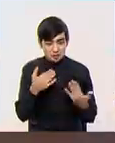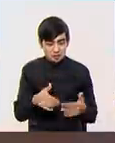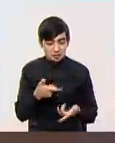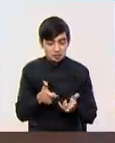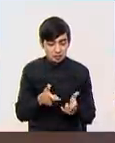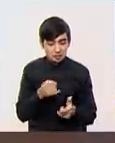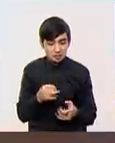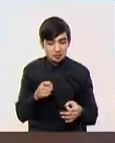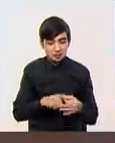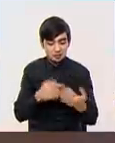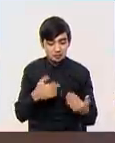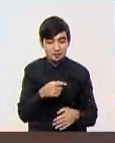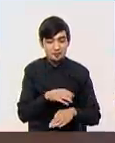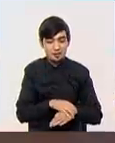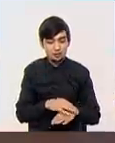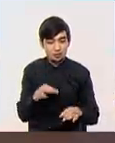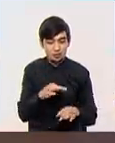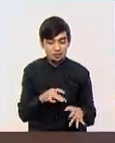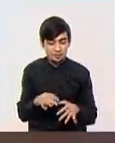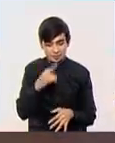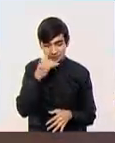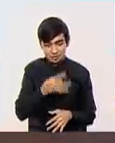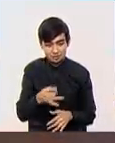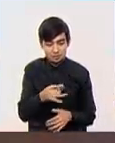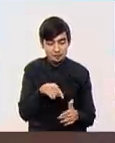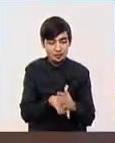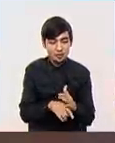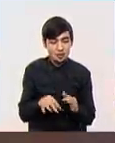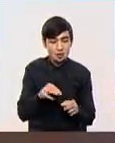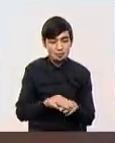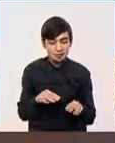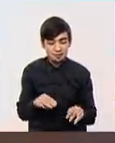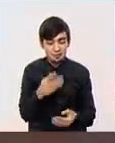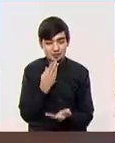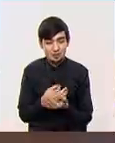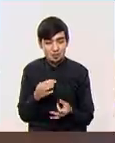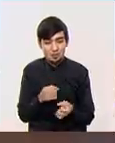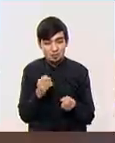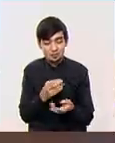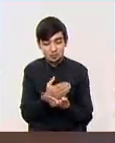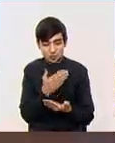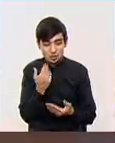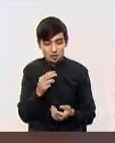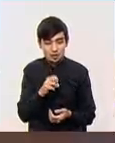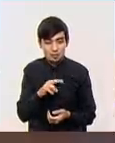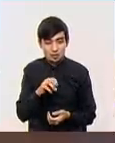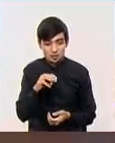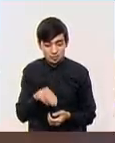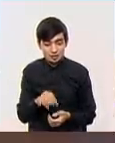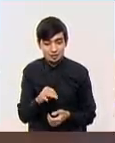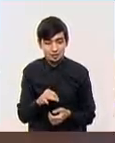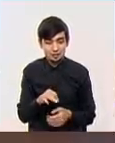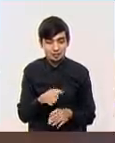растап тіркеген. Осы факті бойынша Қазақстан Республикасы Ішкі істер министрлігі өзіндік қауіпсіздік департаментін және қалалық